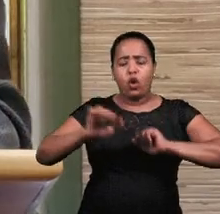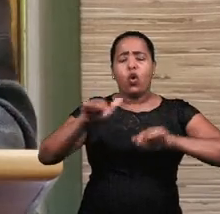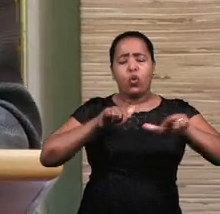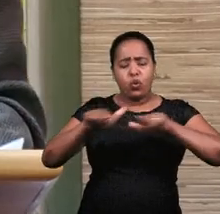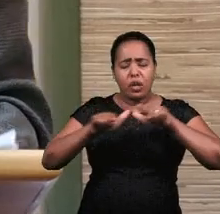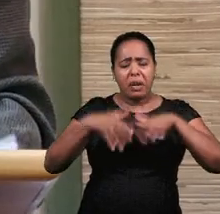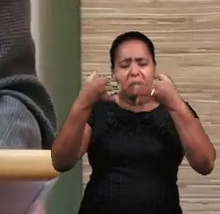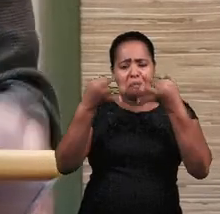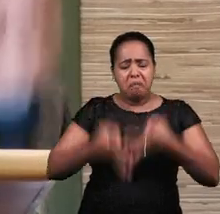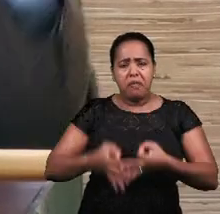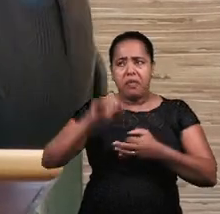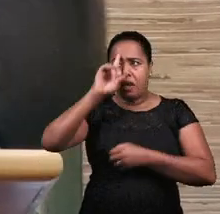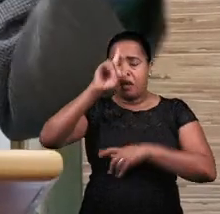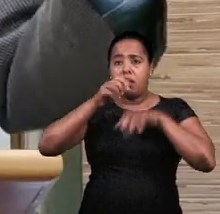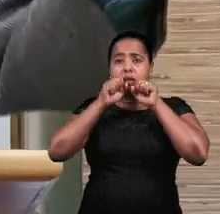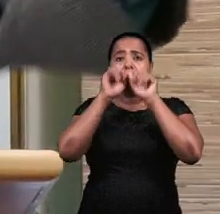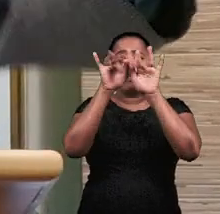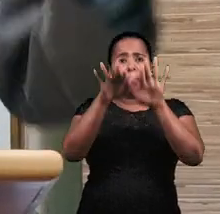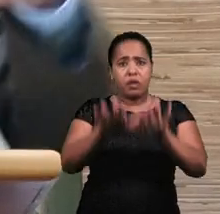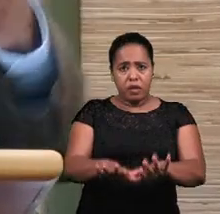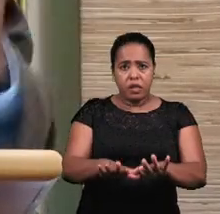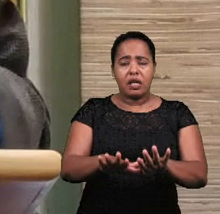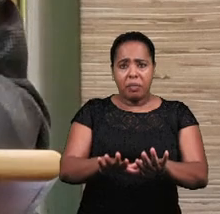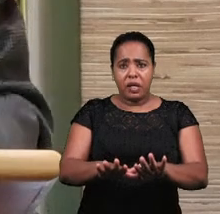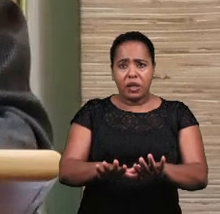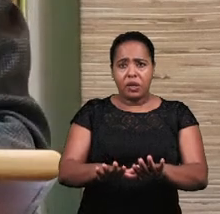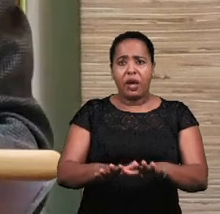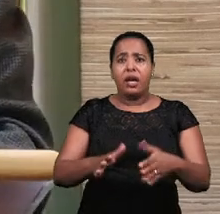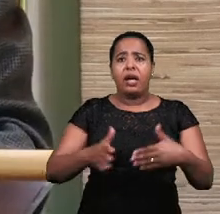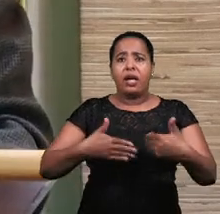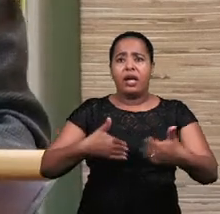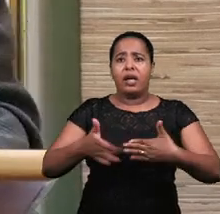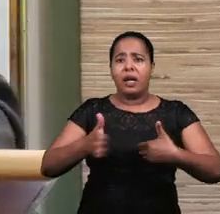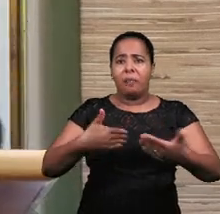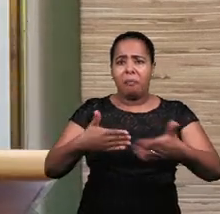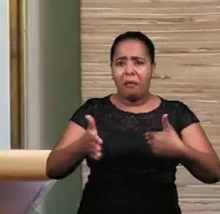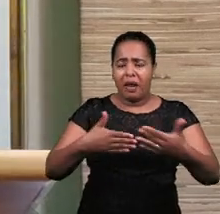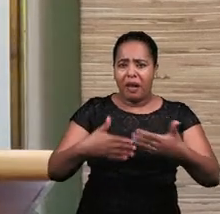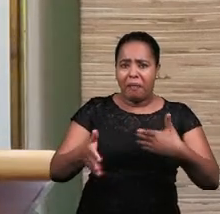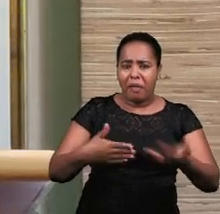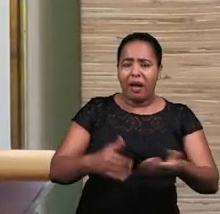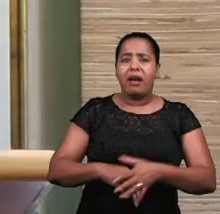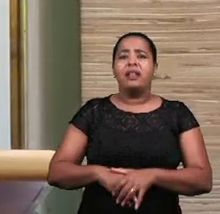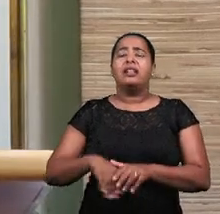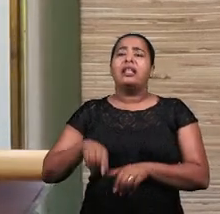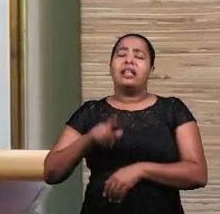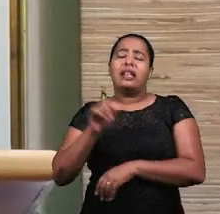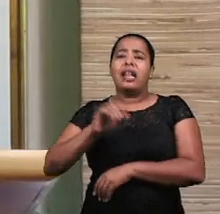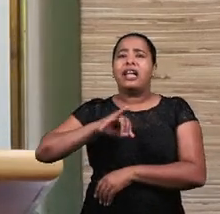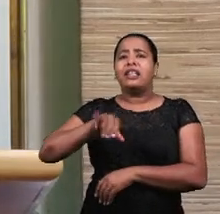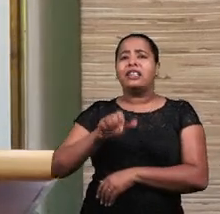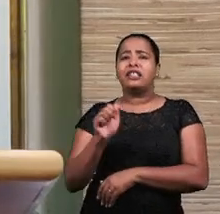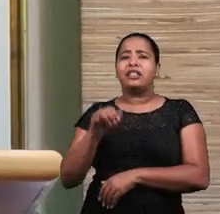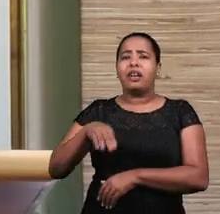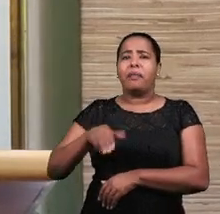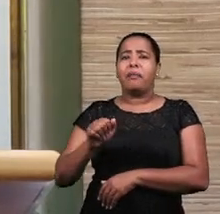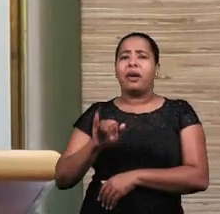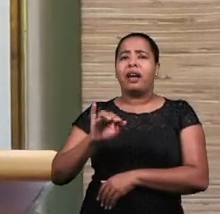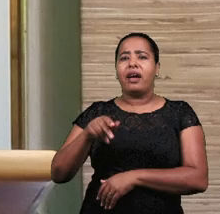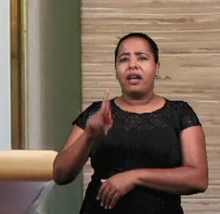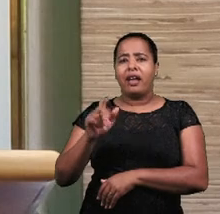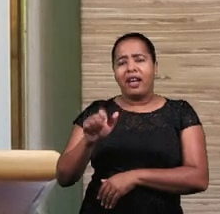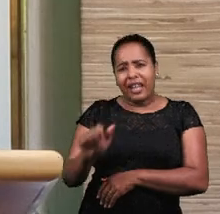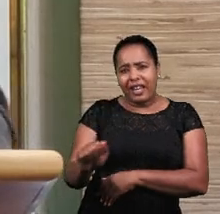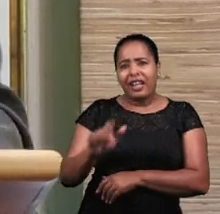ces frères et sœurs, que Dieu leur bénisse. Aussi au Panama, le Jamaïque et d'autres pays de l'Amérique centrale et